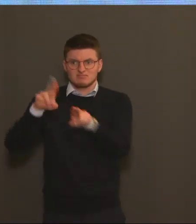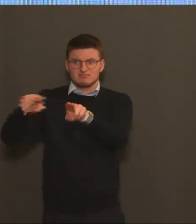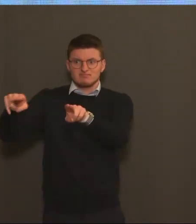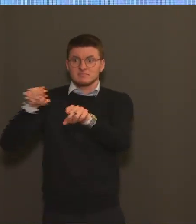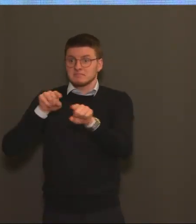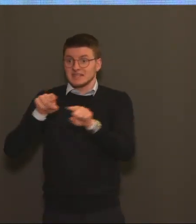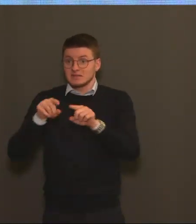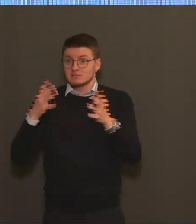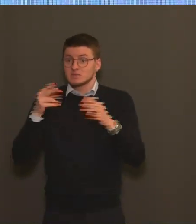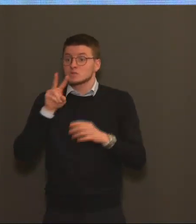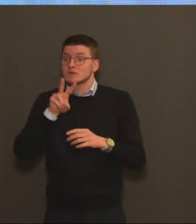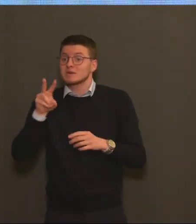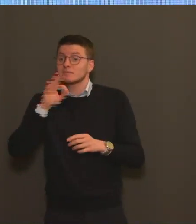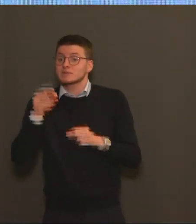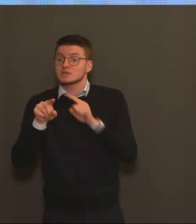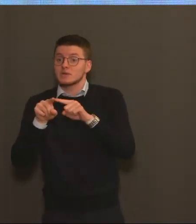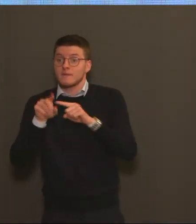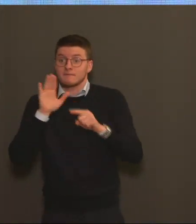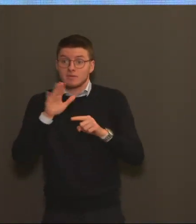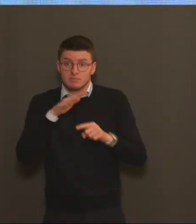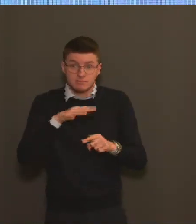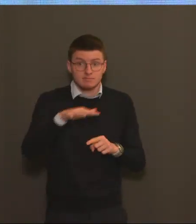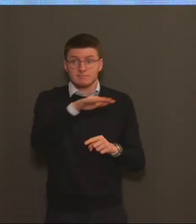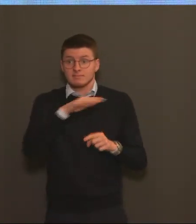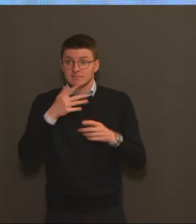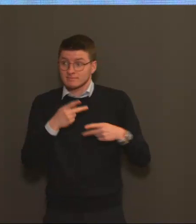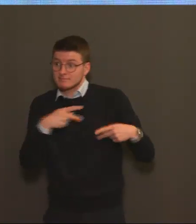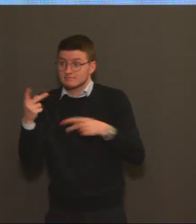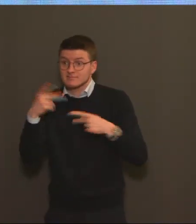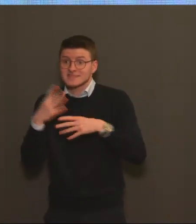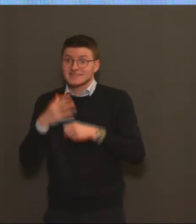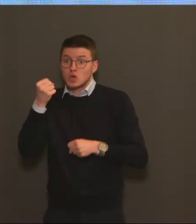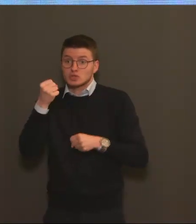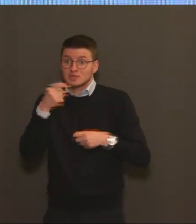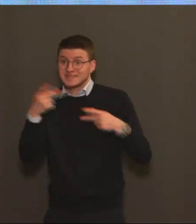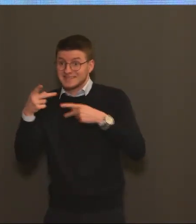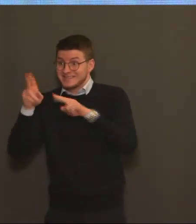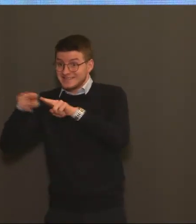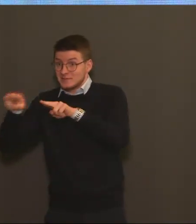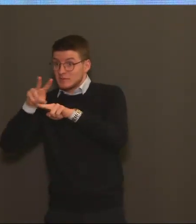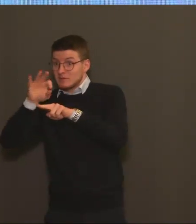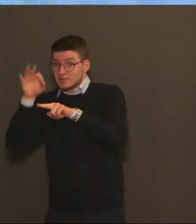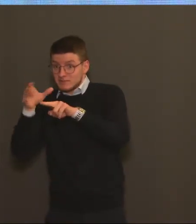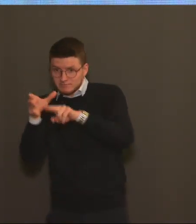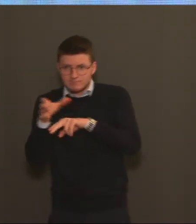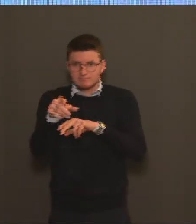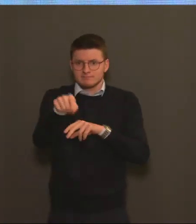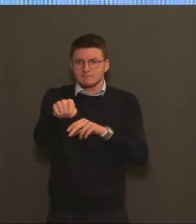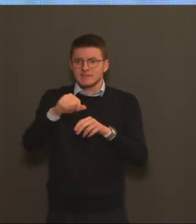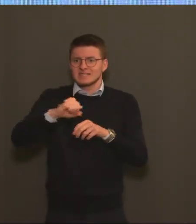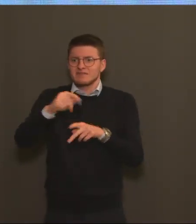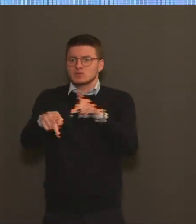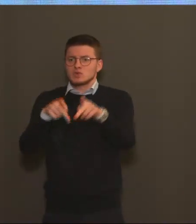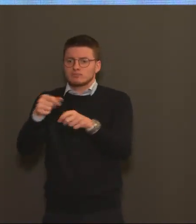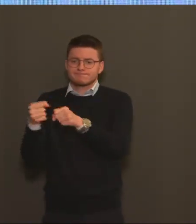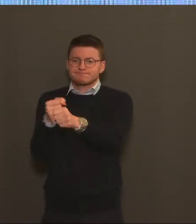22% van de patiënten die opgenomen of die in het ziekenhuis liggen op intensieve zorgen. Dat is een